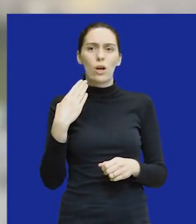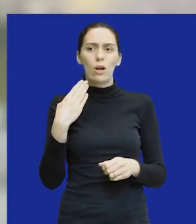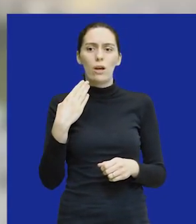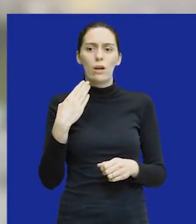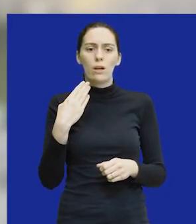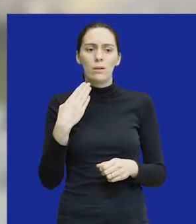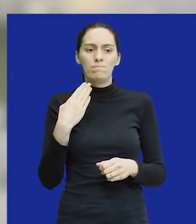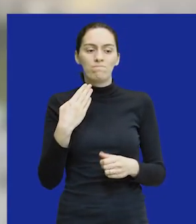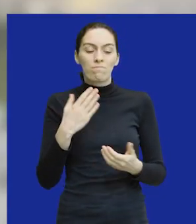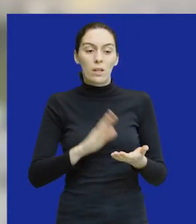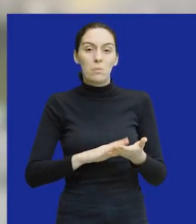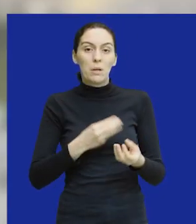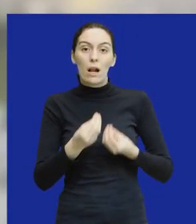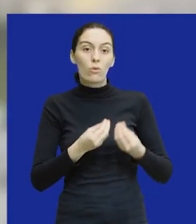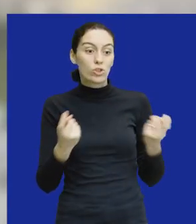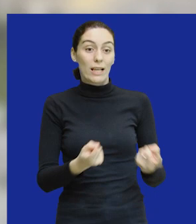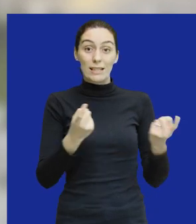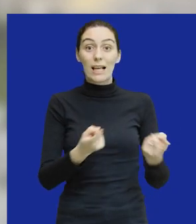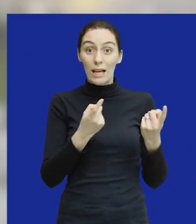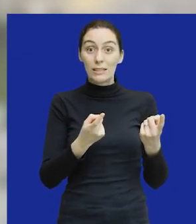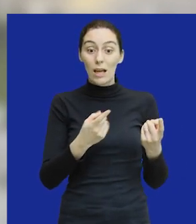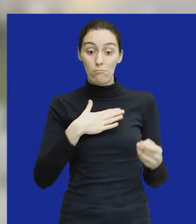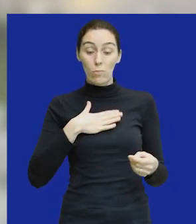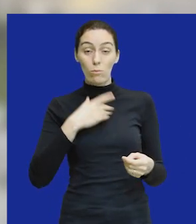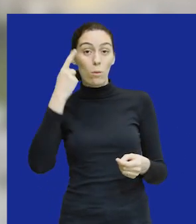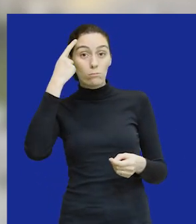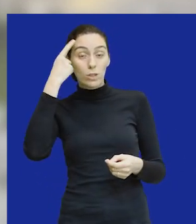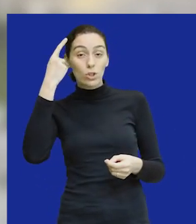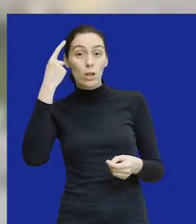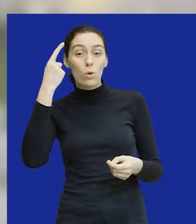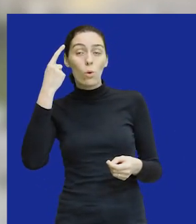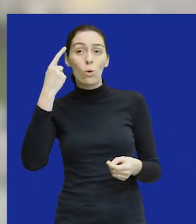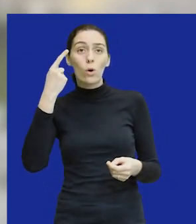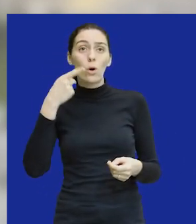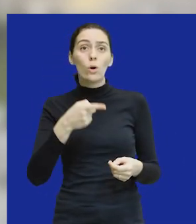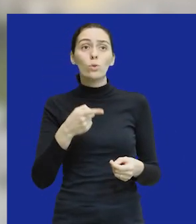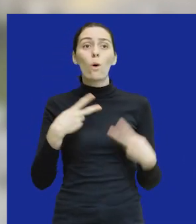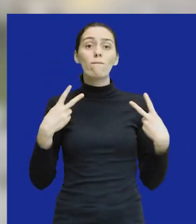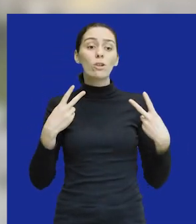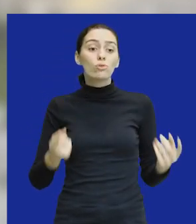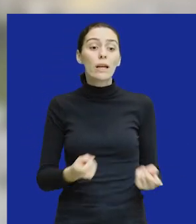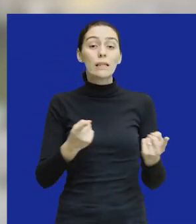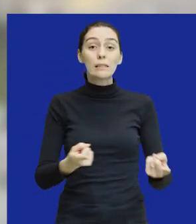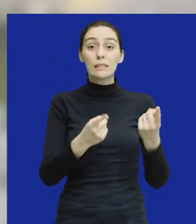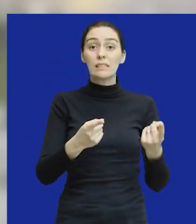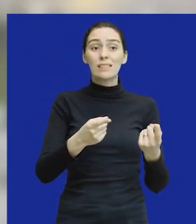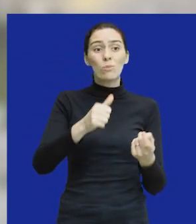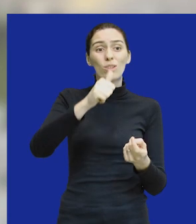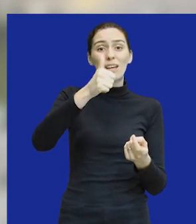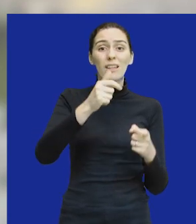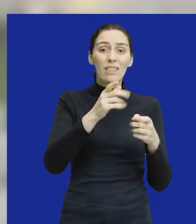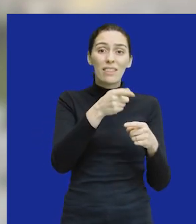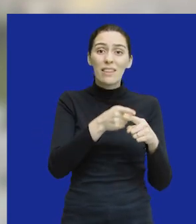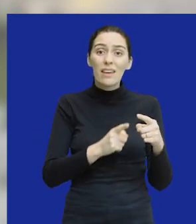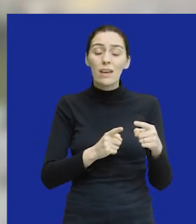na koncu i da bi nešto bilo senzacionalističko, to po mom mišljenju obuhvaća isticanje